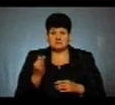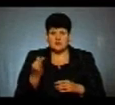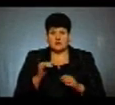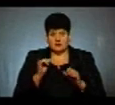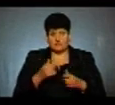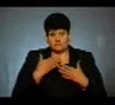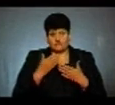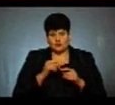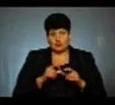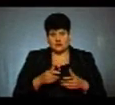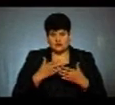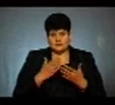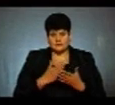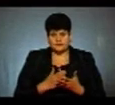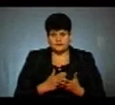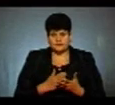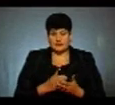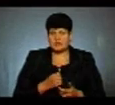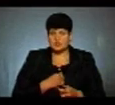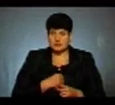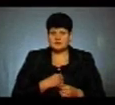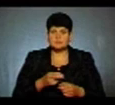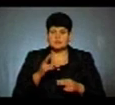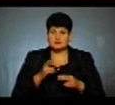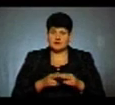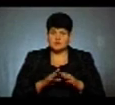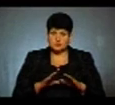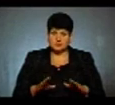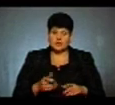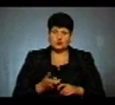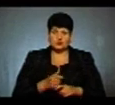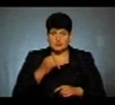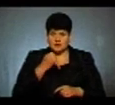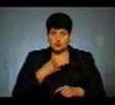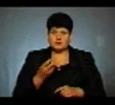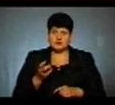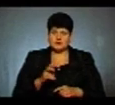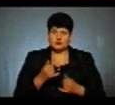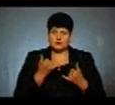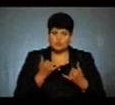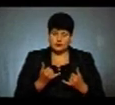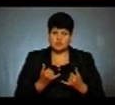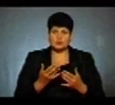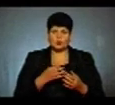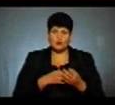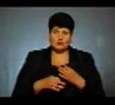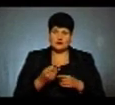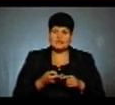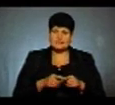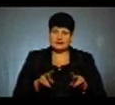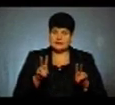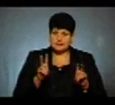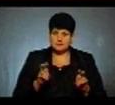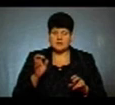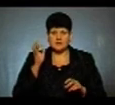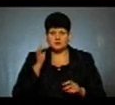школах читаються. На жаль, наш ефірний час завершується. Я дуже вам дякую, що прийшли сьогодні, долучилися до обговорення цієї теми. Глядачам